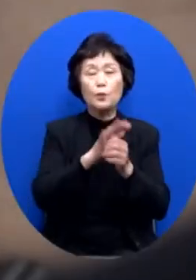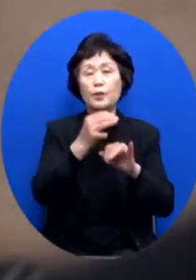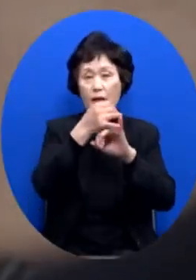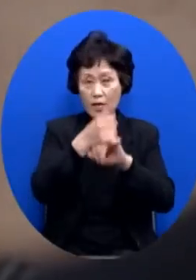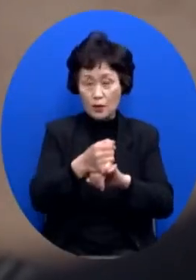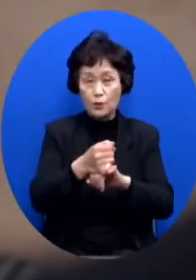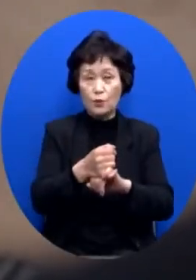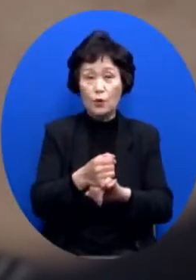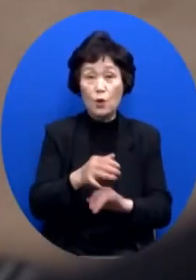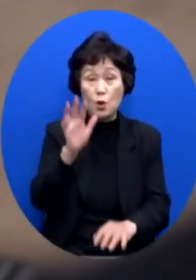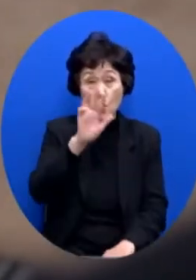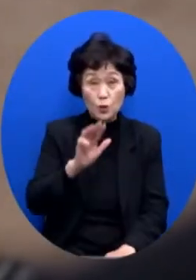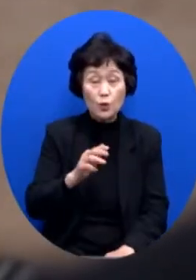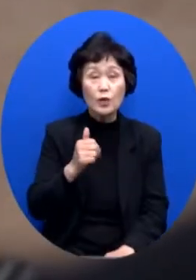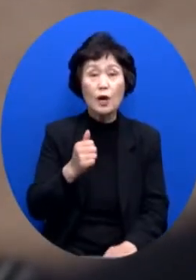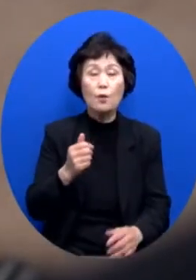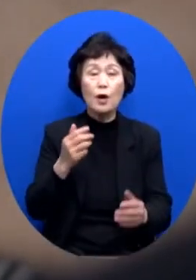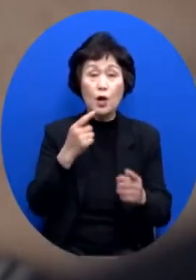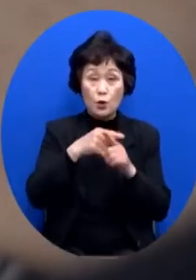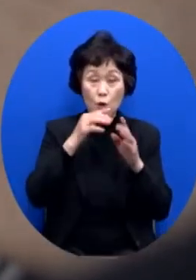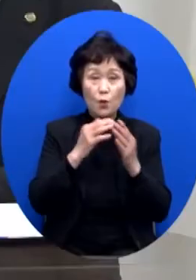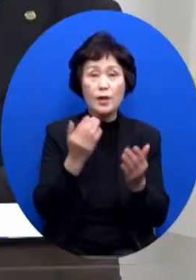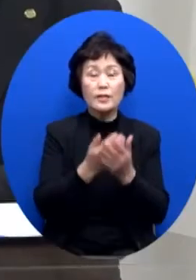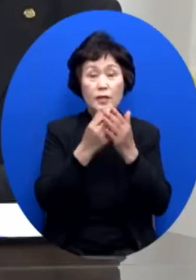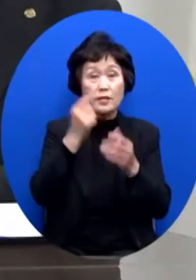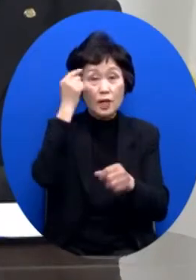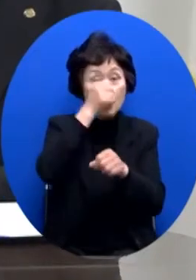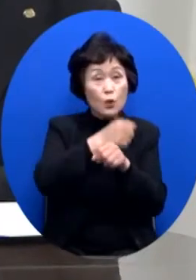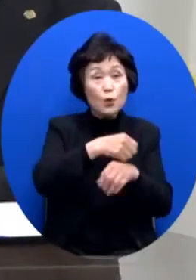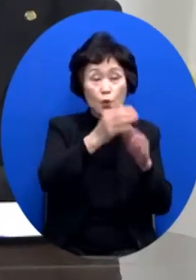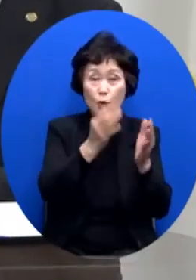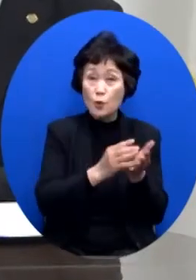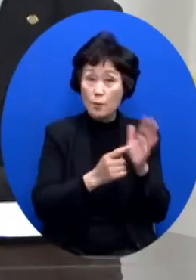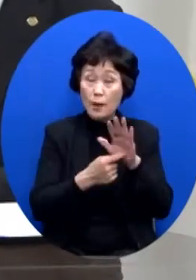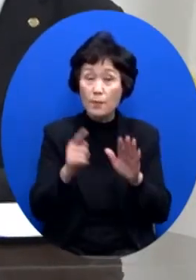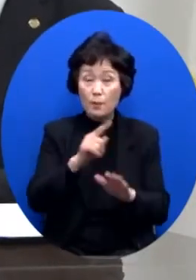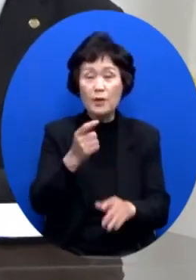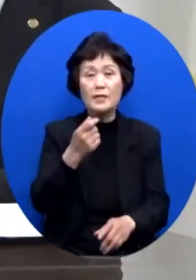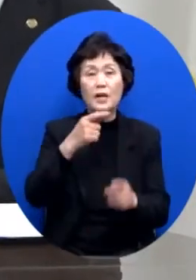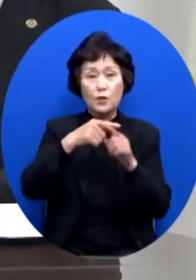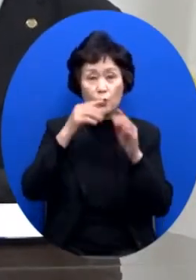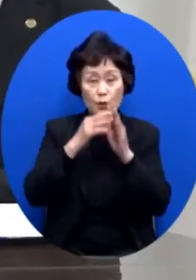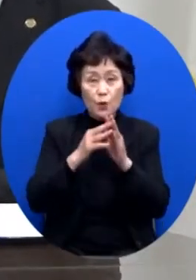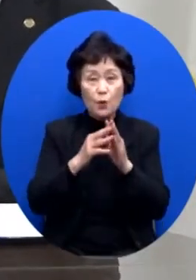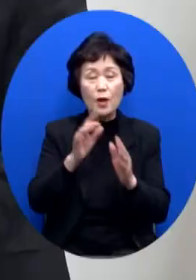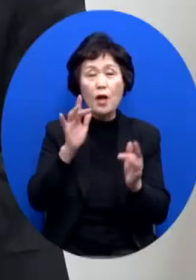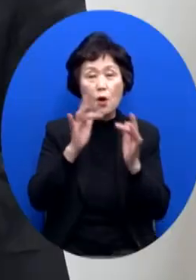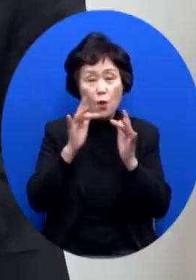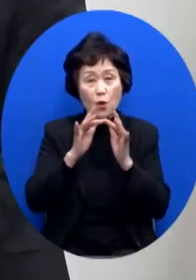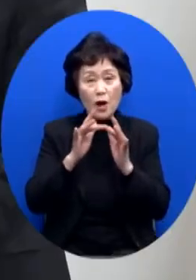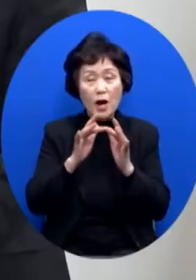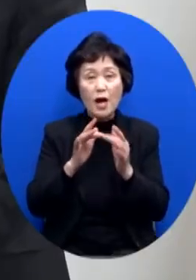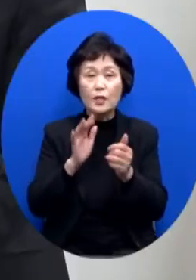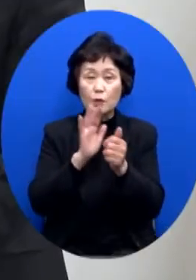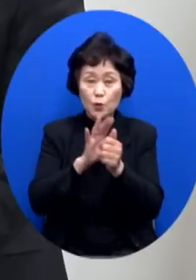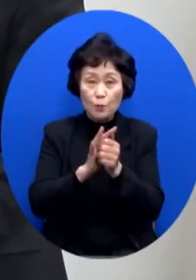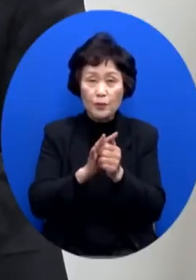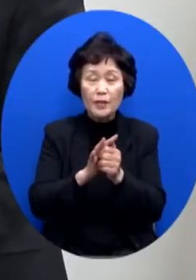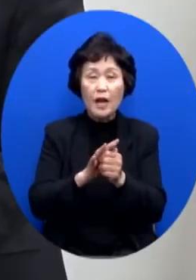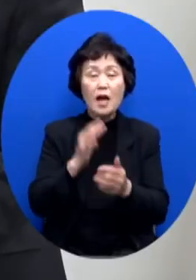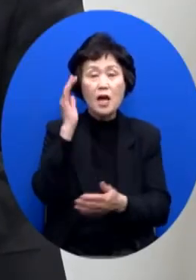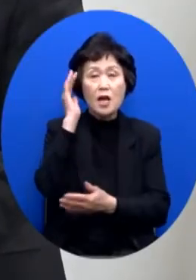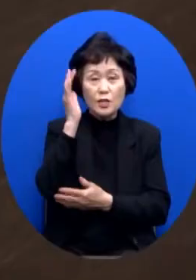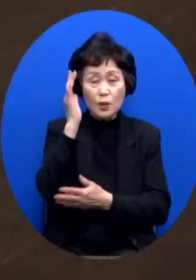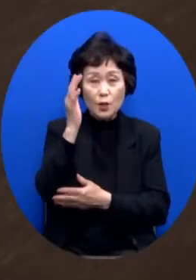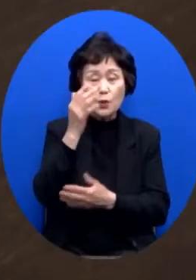예장 통합 총회와 교회성장 연구소는 작은 교회의 온라인 목회 지원과 설교 자료 공유 홈페이지